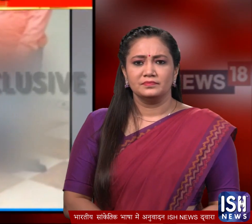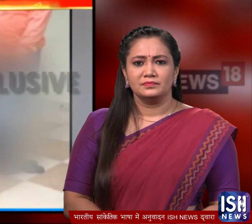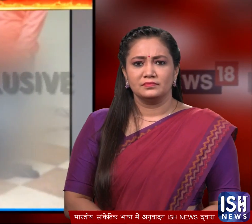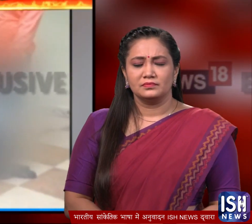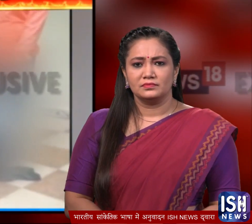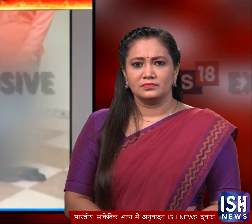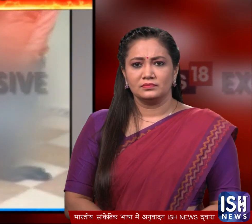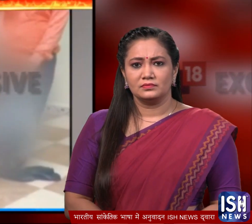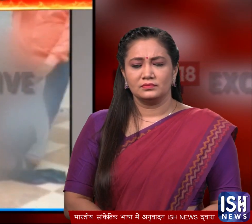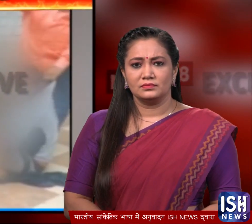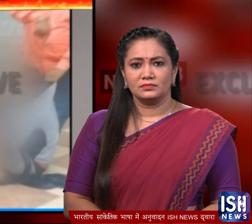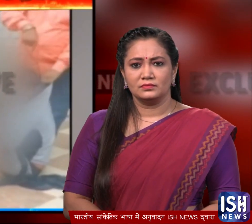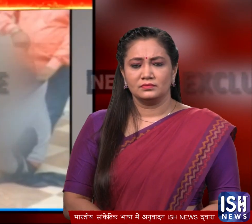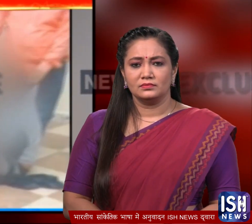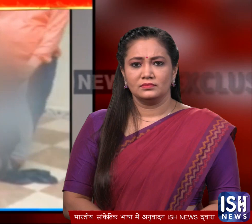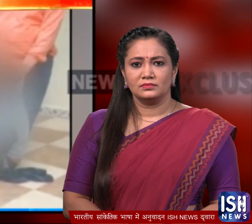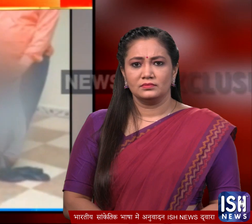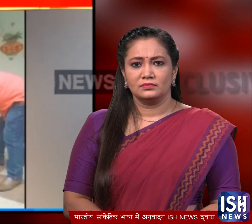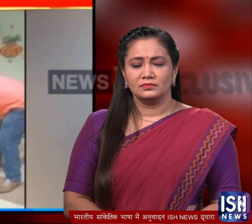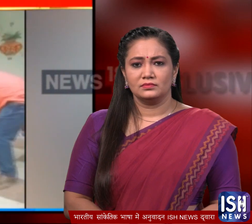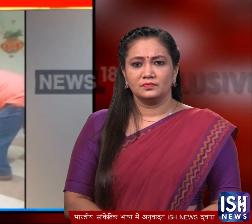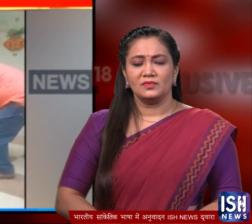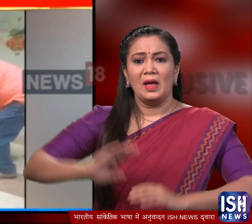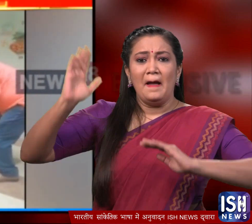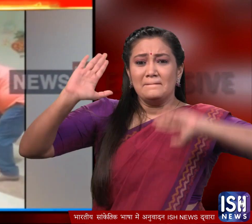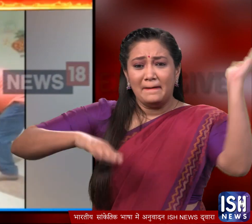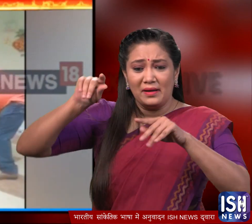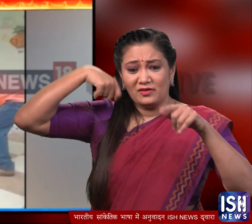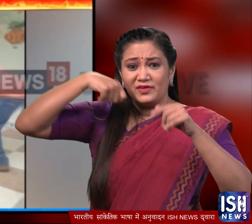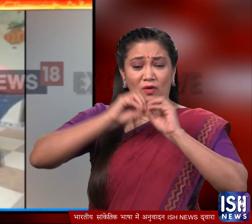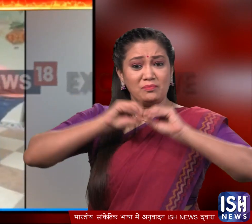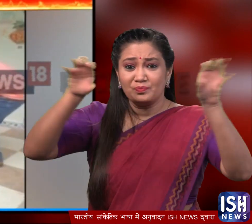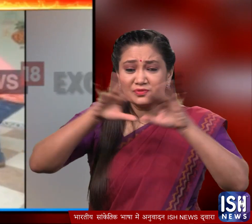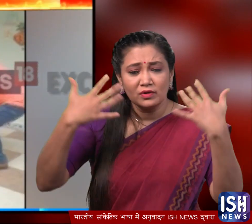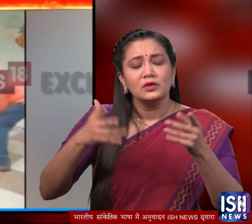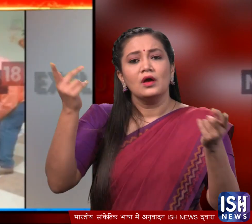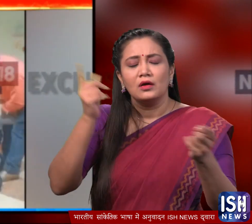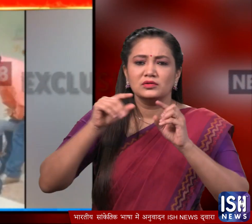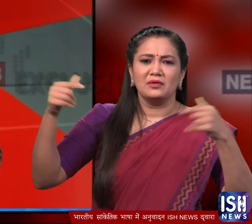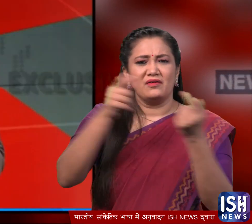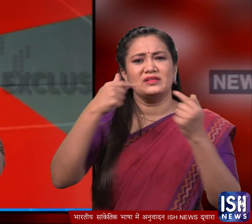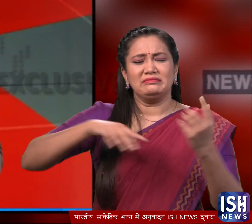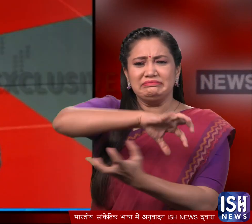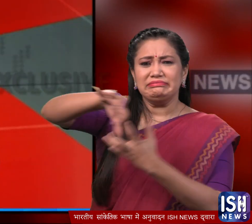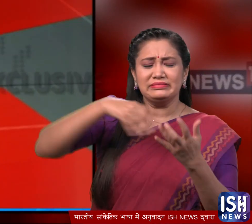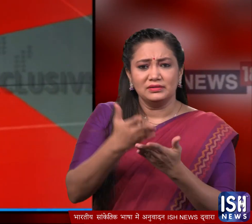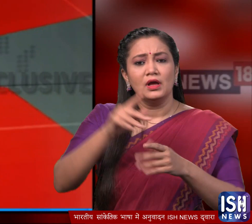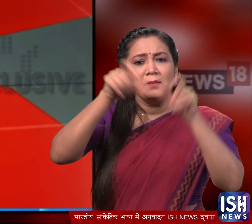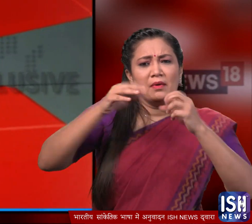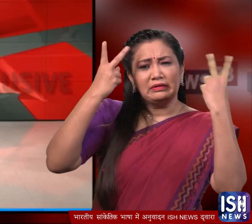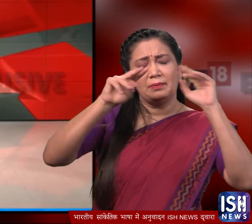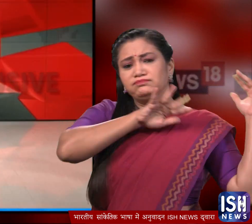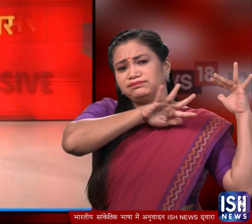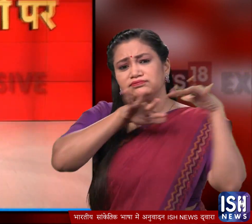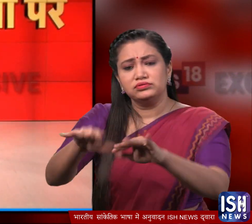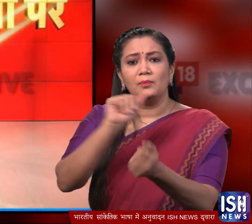अपनी गली में घूम रहा, अपनी जिम्मेदारी है यार, कोई गलत व्यक्ति घूम रहा है। मारपीट का ये वीडियो वायरल होते ही बवाल मच गया और बहुत सारे लोग थाने पहुंचकर